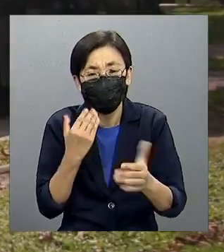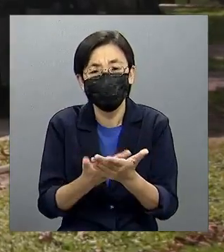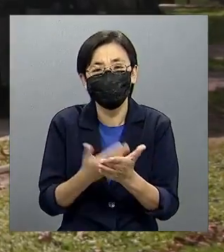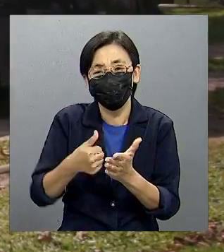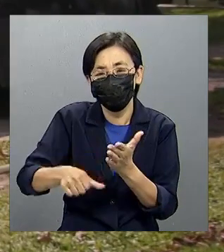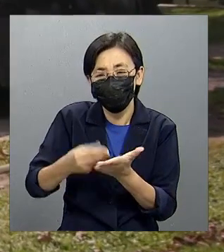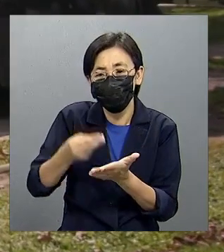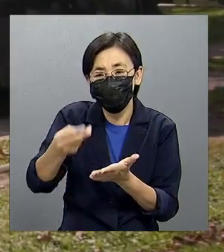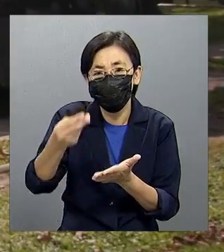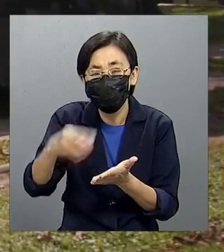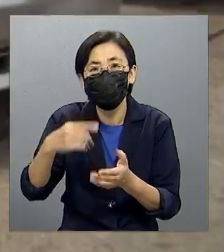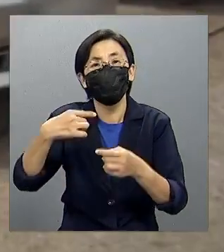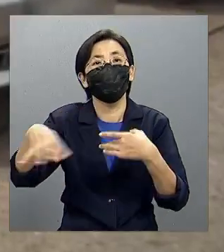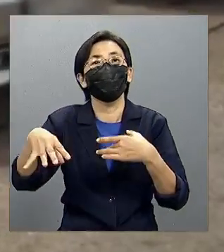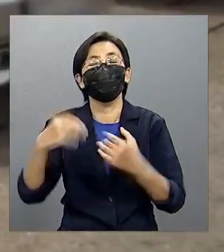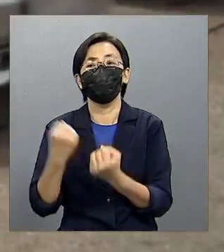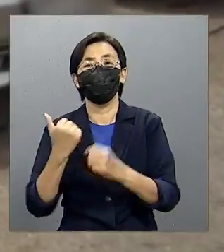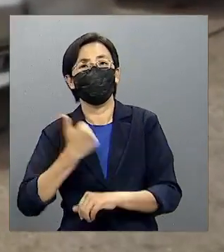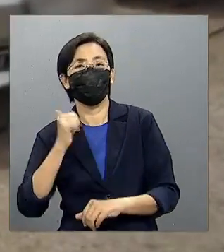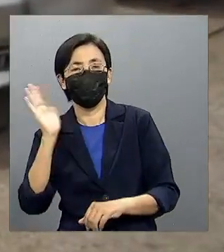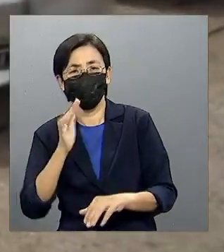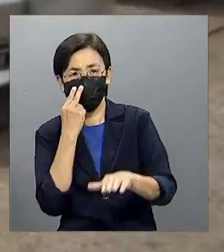ไปต่อภาษีให้กับรถอีกคันหนึ่งนะครับผม